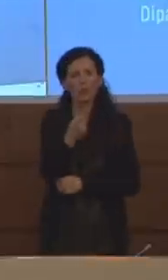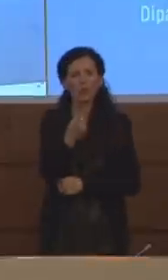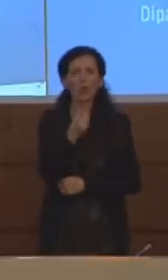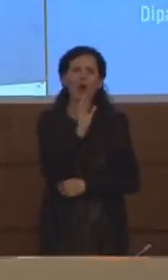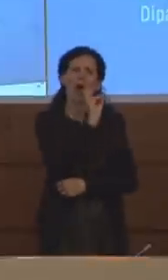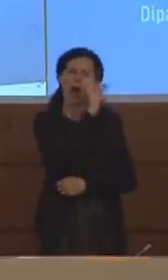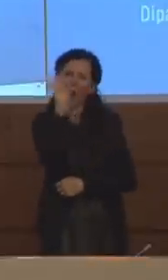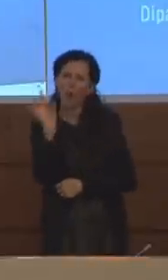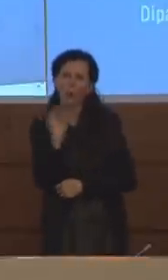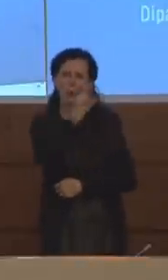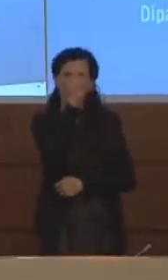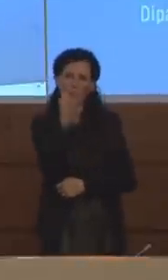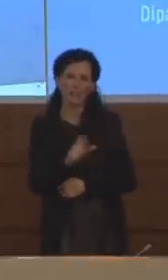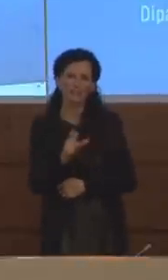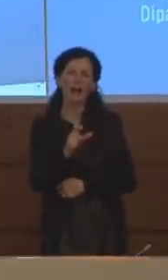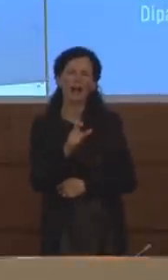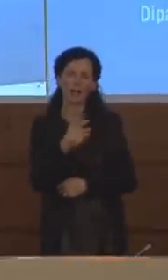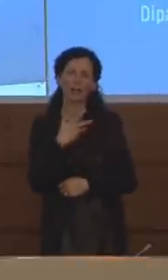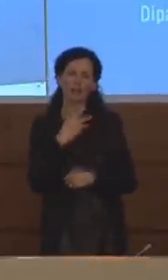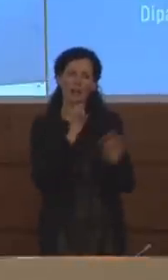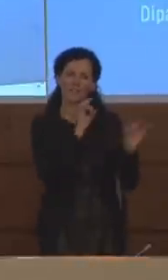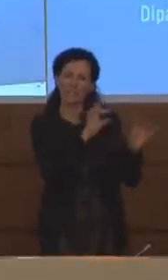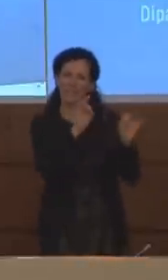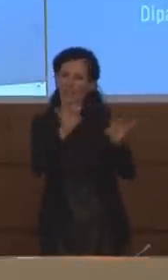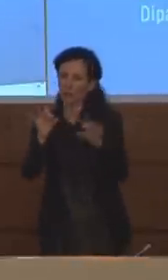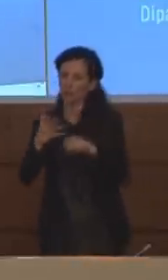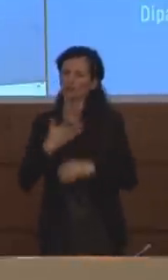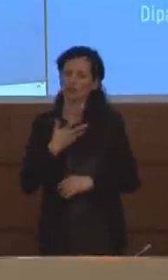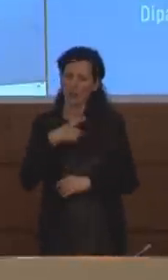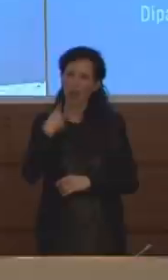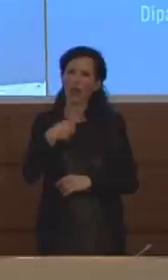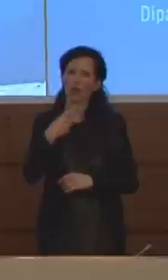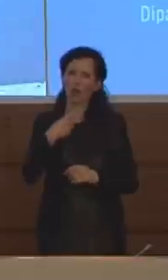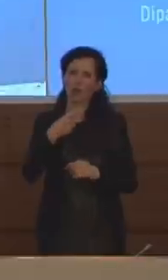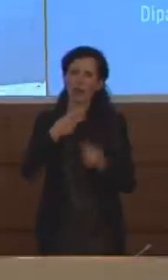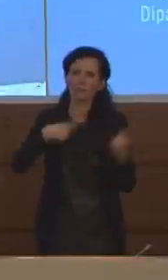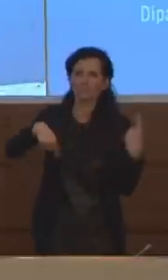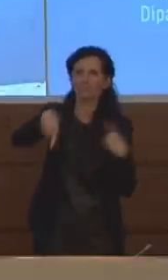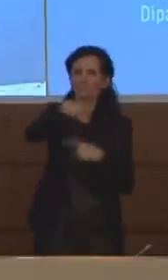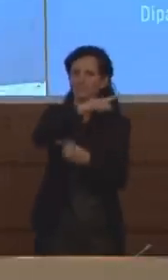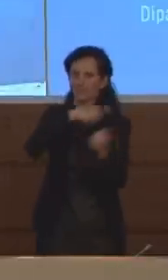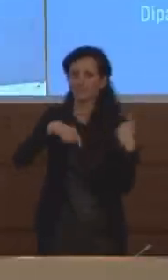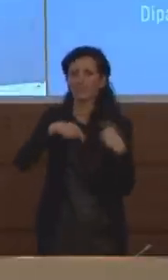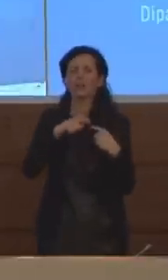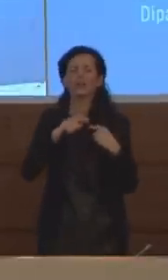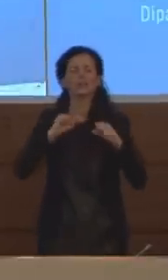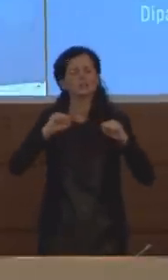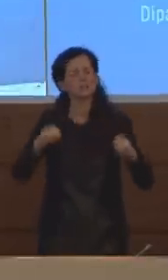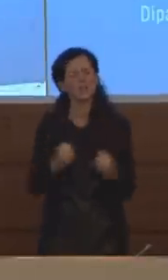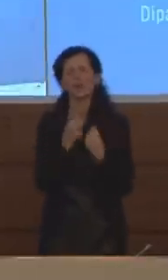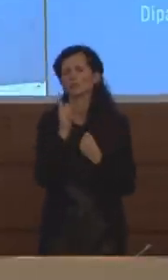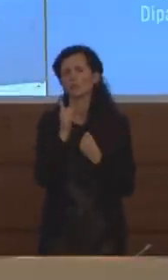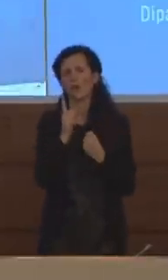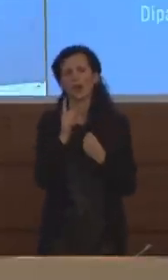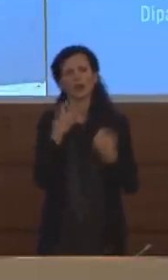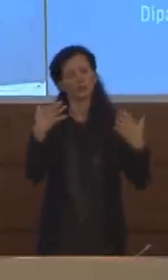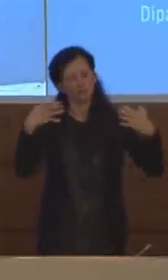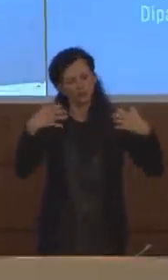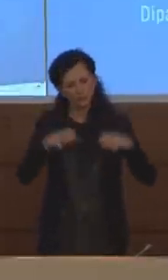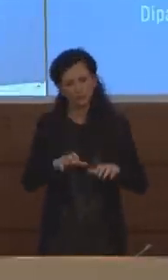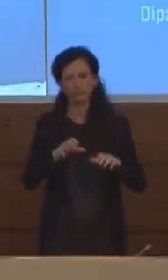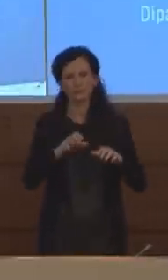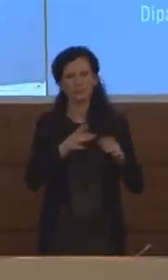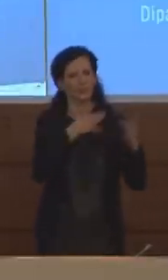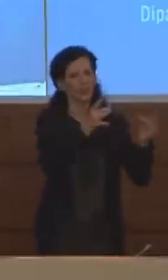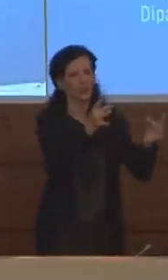in alcune zone circola e dobbiamo ancora fare uno sforzo per perché si riduca ulteriormente la circolazione in altre zone sta funzionando